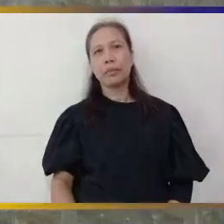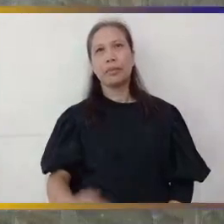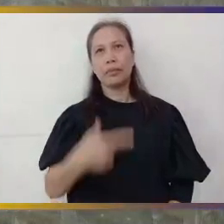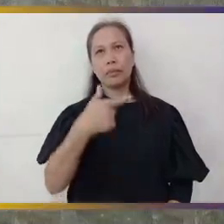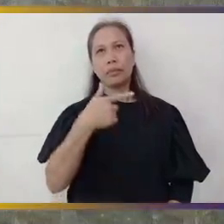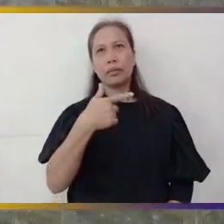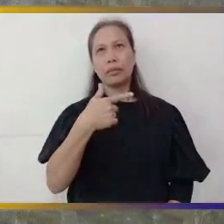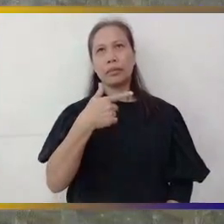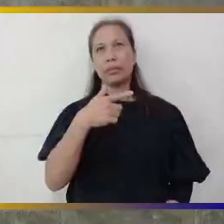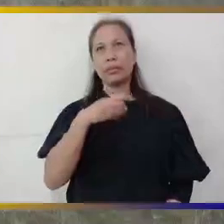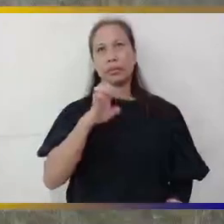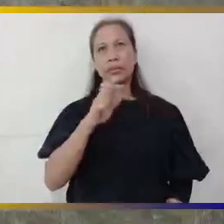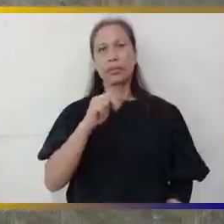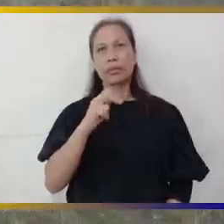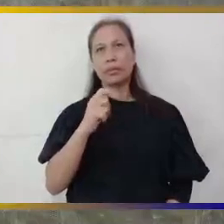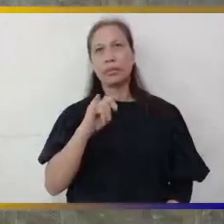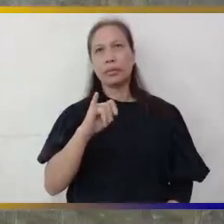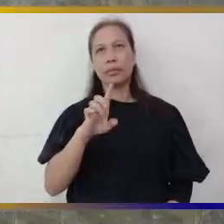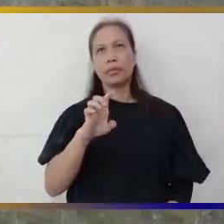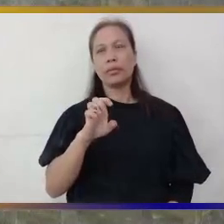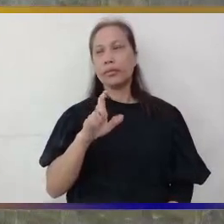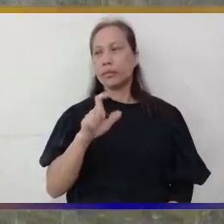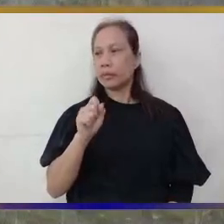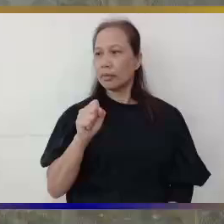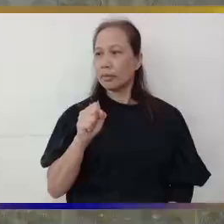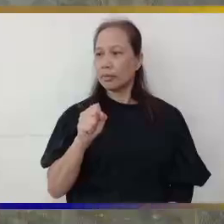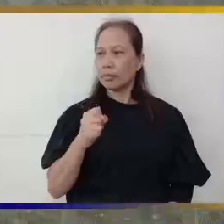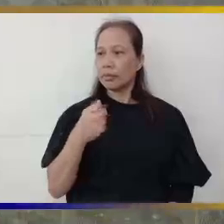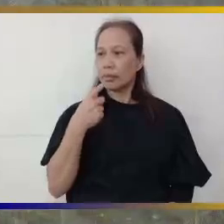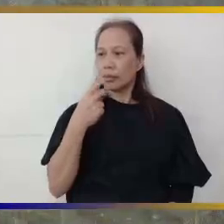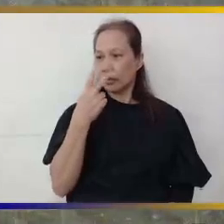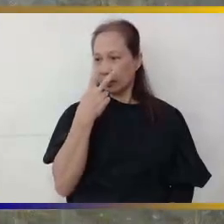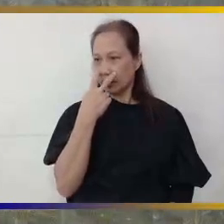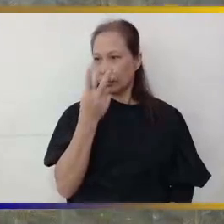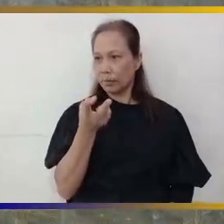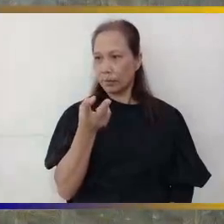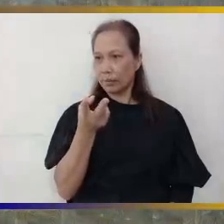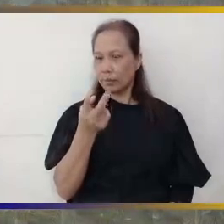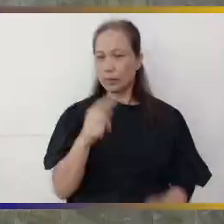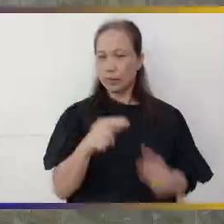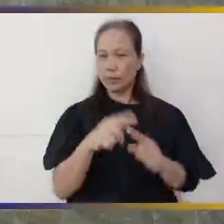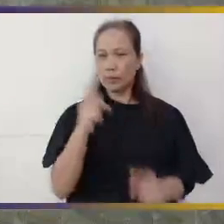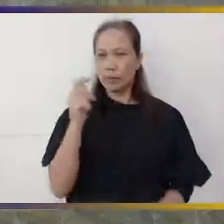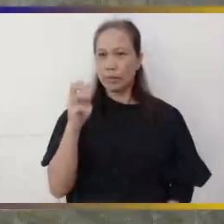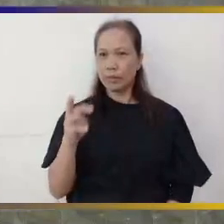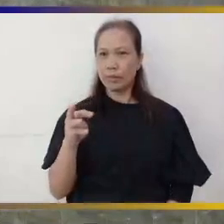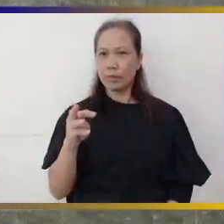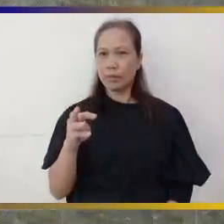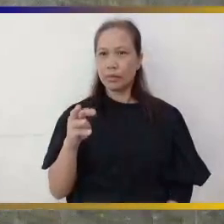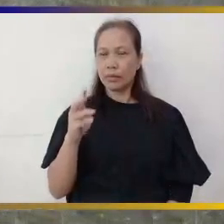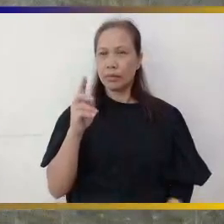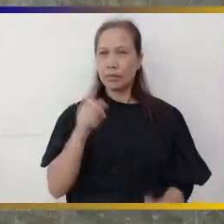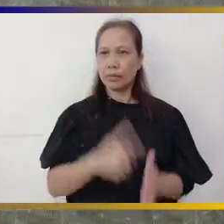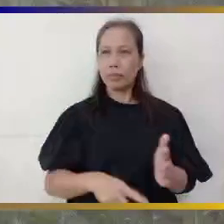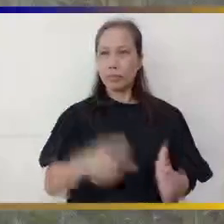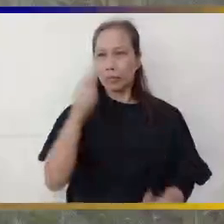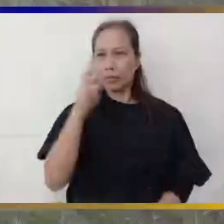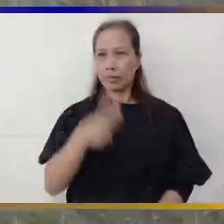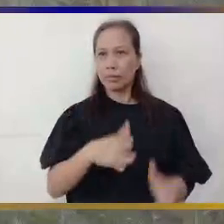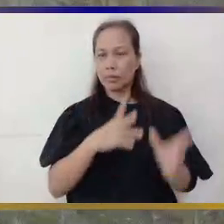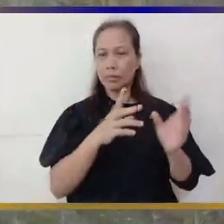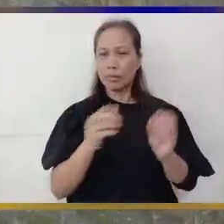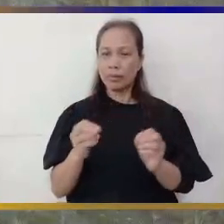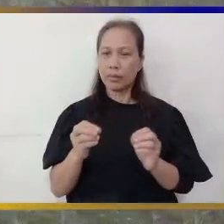gentiles mas mas nakikita pa sa kanila ang aking ginagawa kaysa sa inyo na